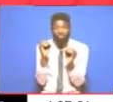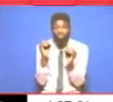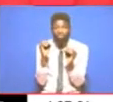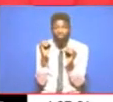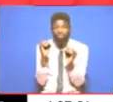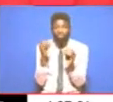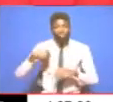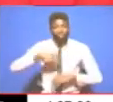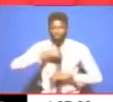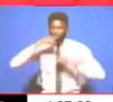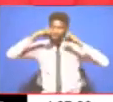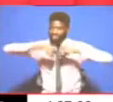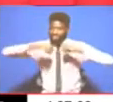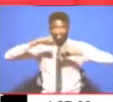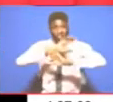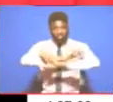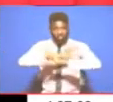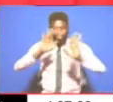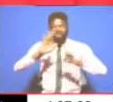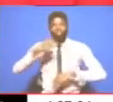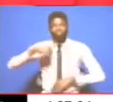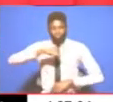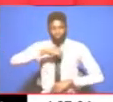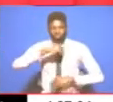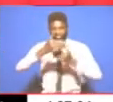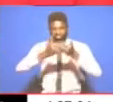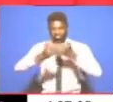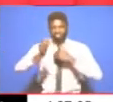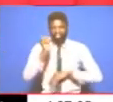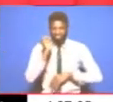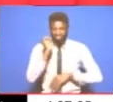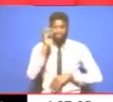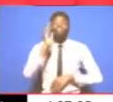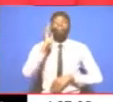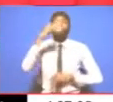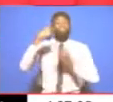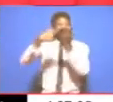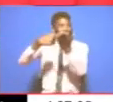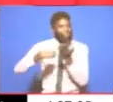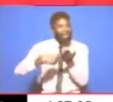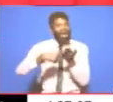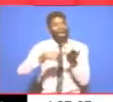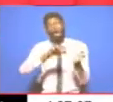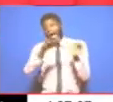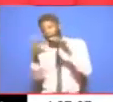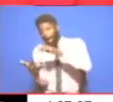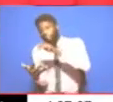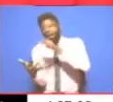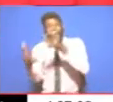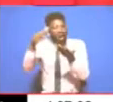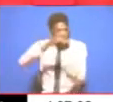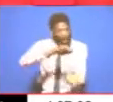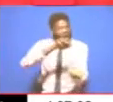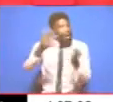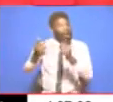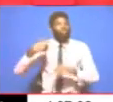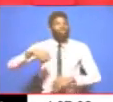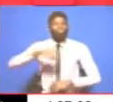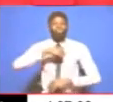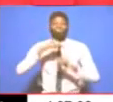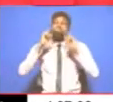Tulikubaliana tu ya kwamba tutajadiliana. Tutajadiliana ni kwa njia gani tutaweza kupata amani